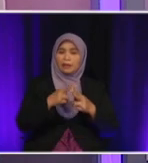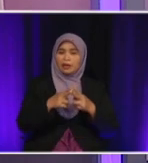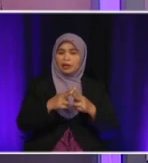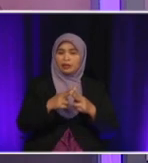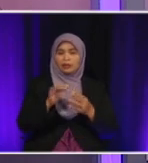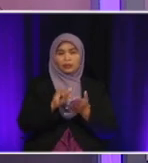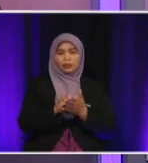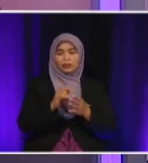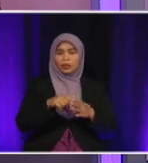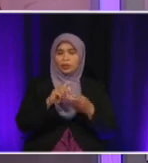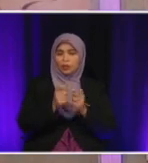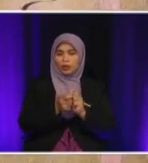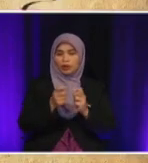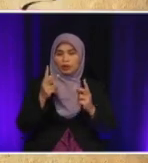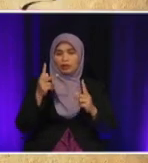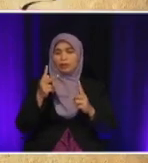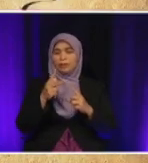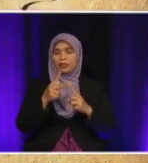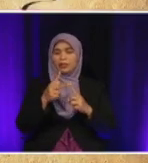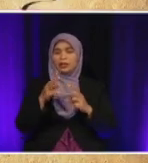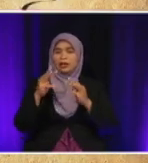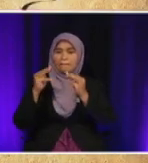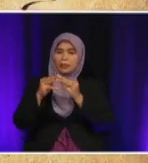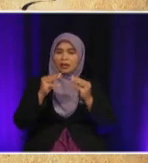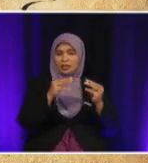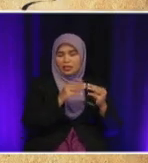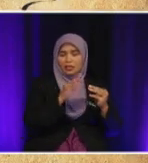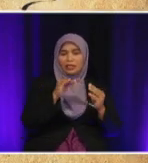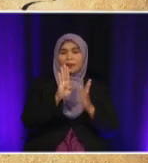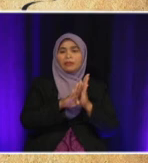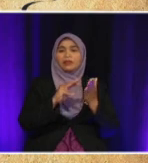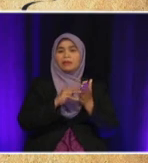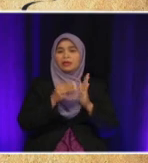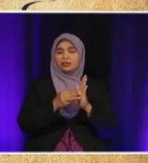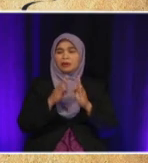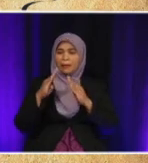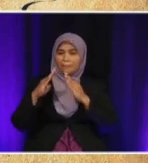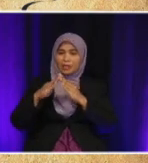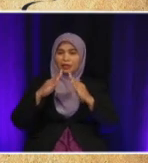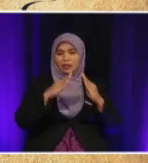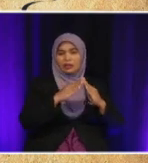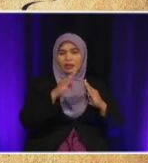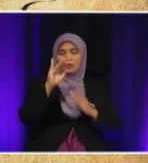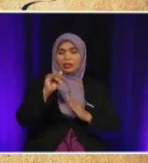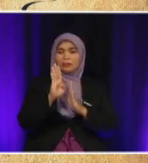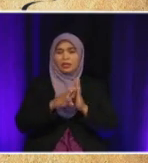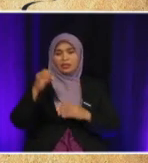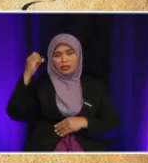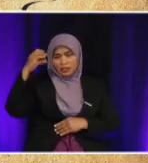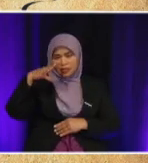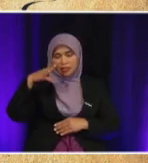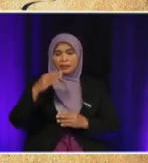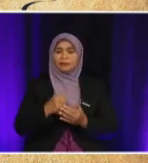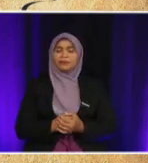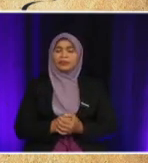kepada Madinah Al Munawarah yang bermaksud Bandar yang bercahaya dan apakah